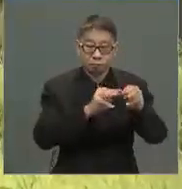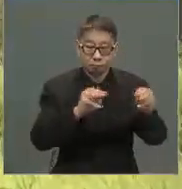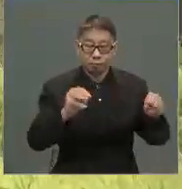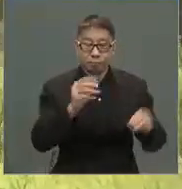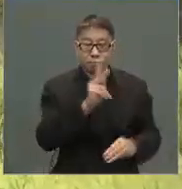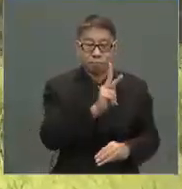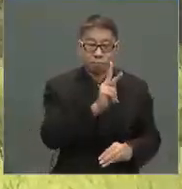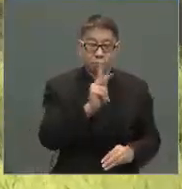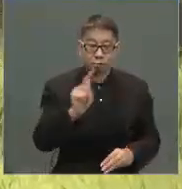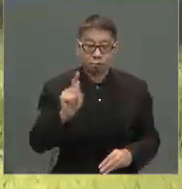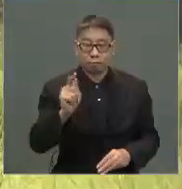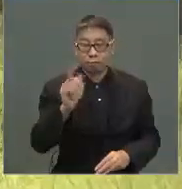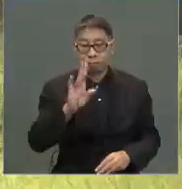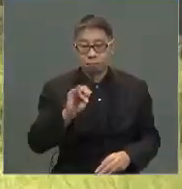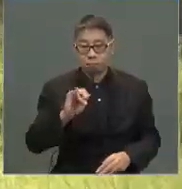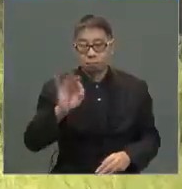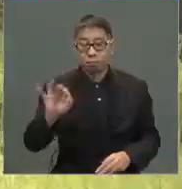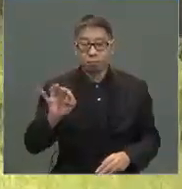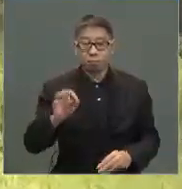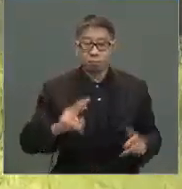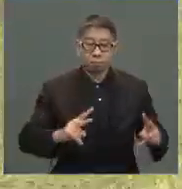กิโลกรัมต่อไร่สำหรับเรื่องของการจัดทำมาตรฐานข้าวกข7 9ก็น่านี้กรมการค้าต่างประเทศอยู่ระหว่างการตั้งคณะทำงานในการพิจารณาเรื่องอยู่ครับ